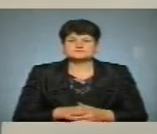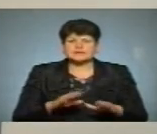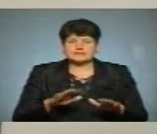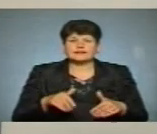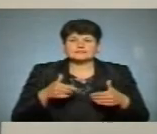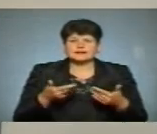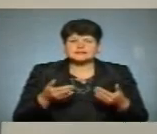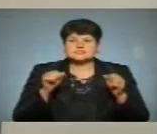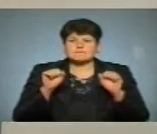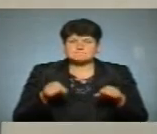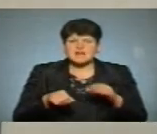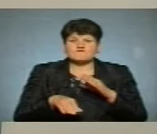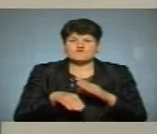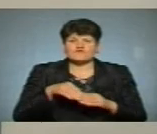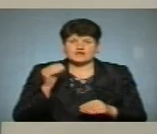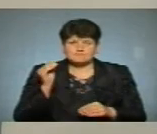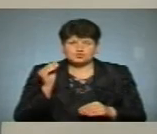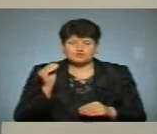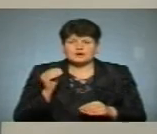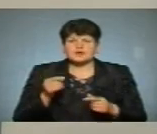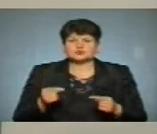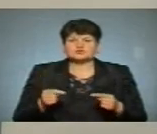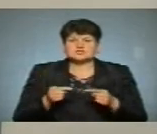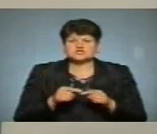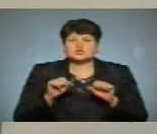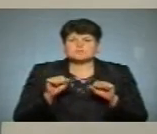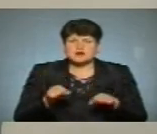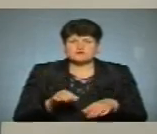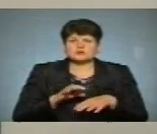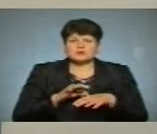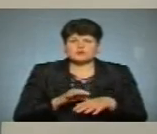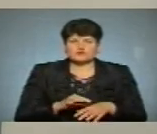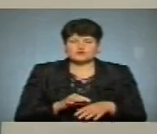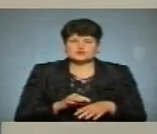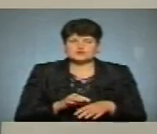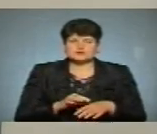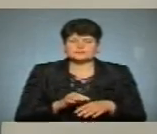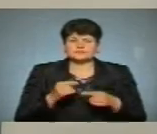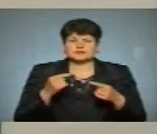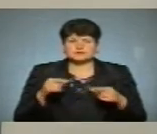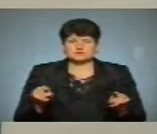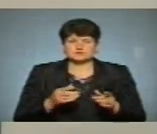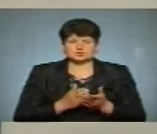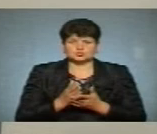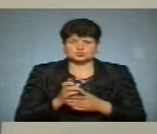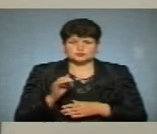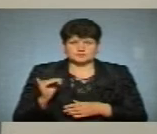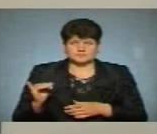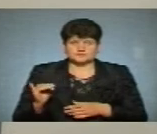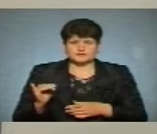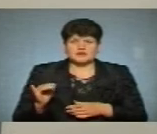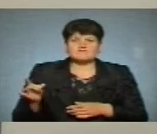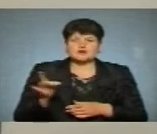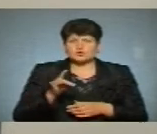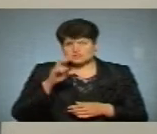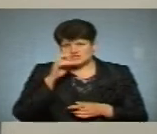надається право вибору, а точніше право на проходження альтернативної військової служби. В районних